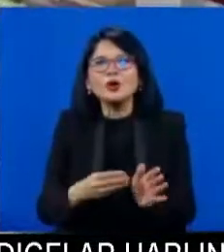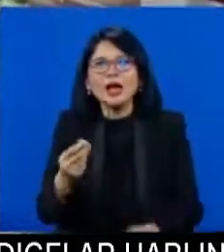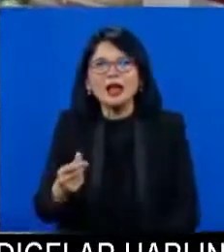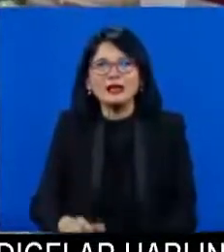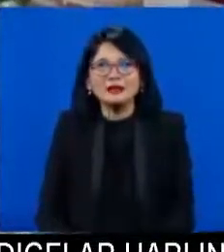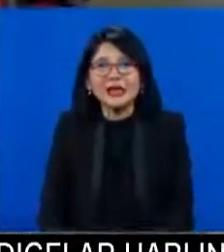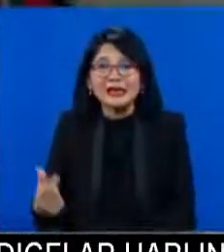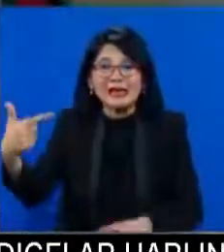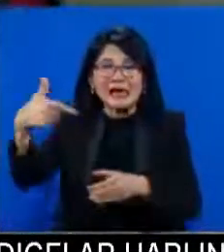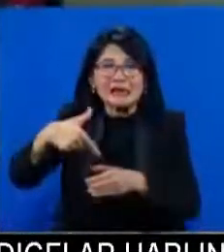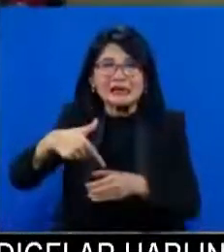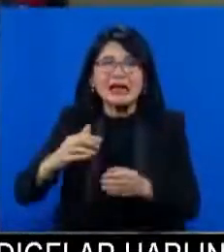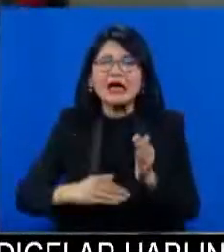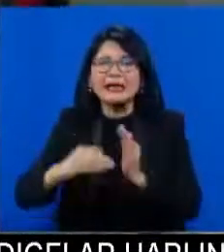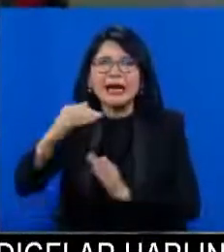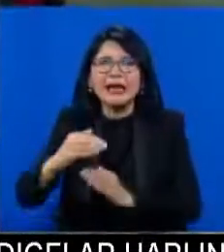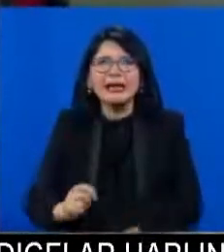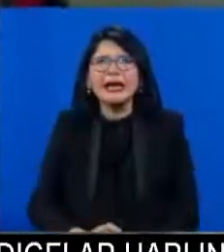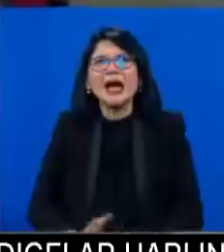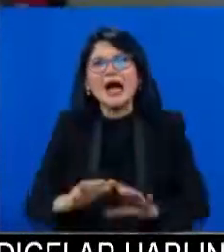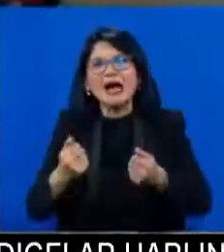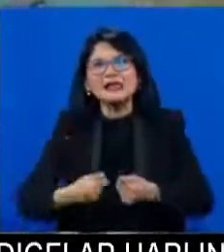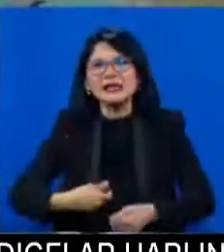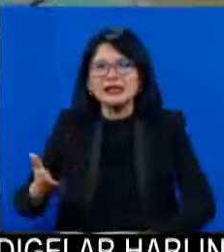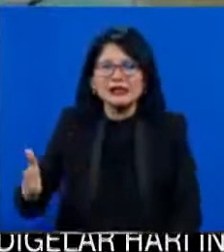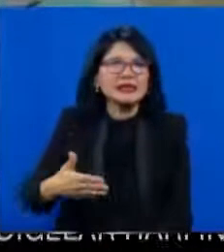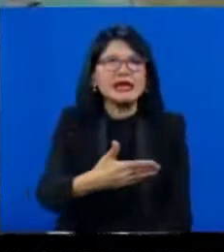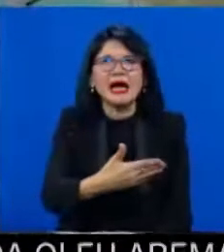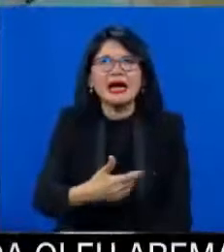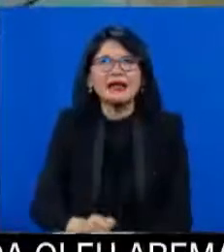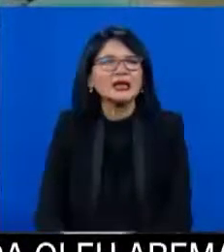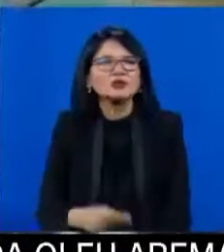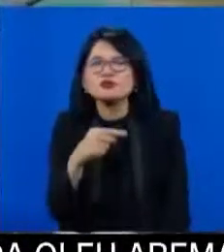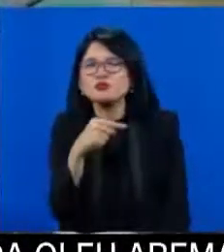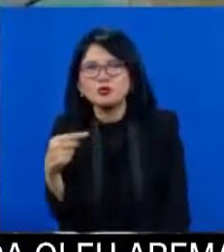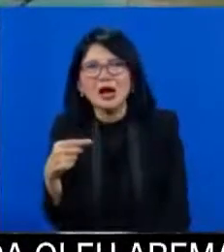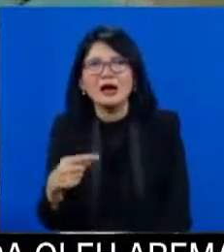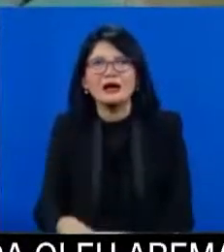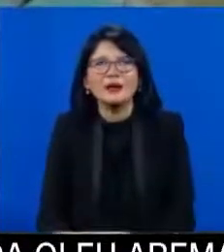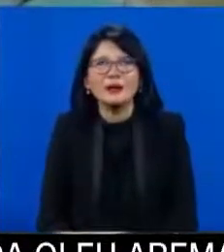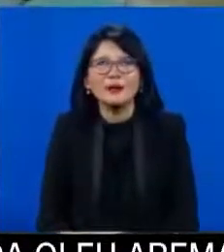harga BBM, dipastikan hasil tangkapan ikan tidak akan bisa menutupi biaya operasional mereka.